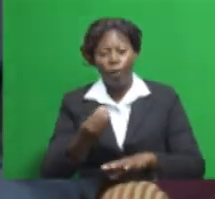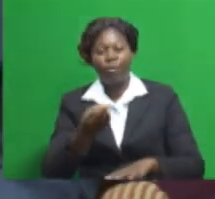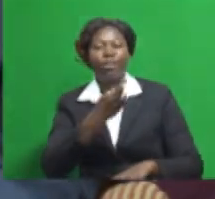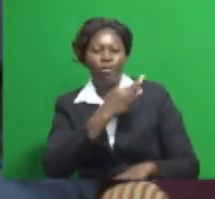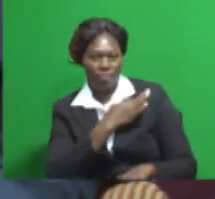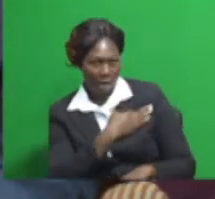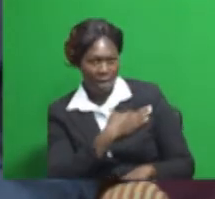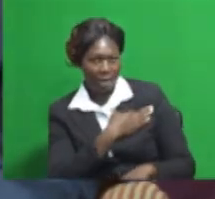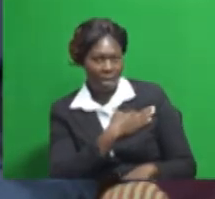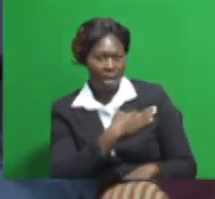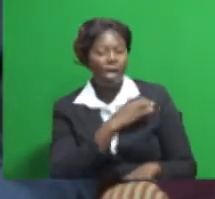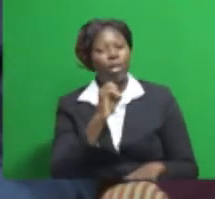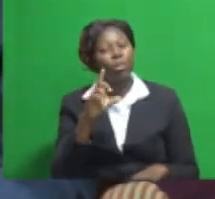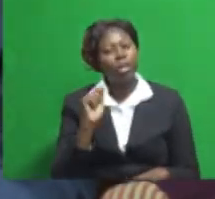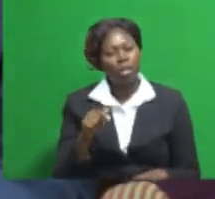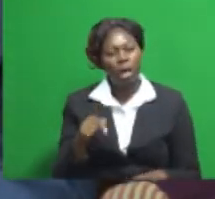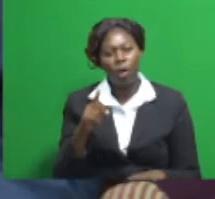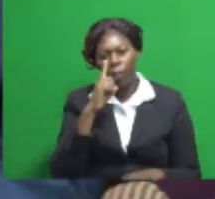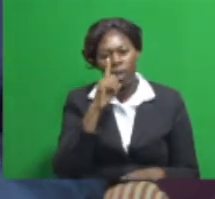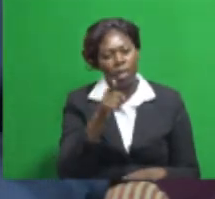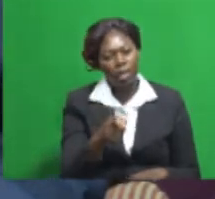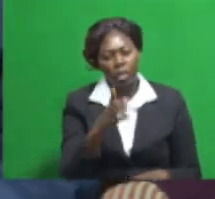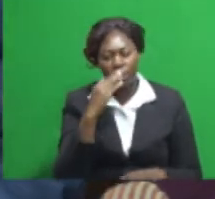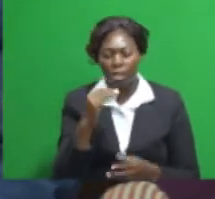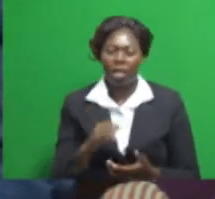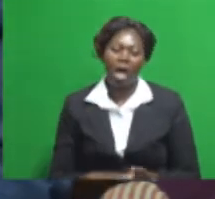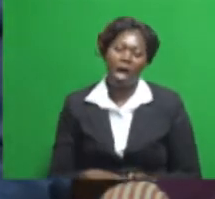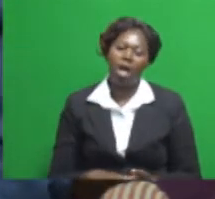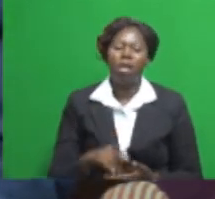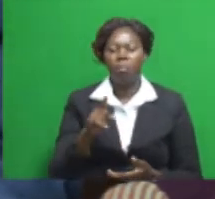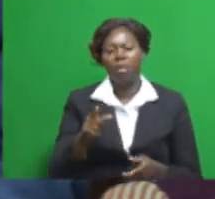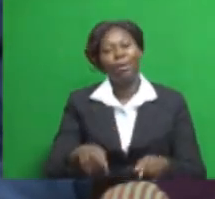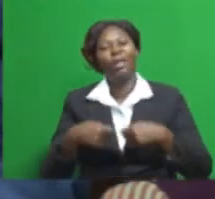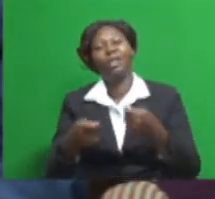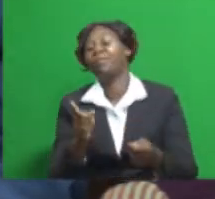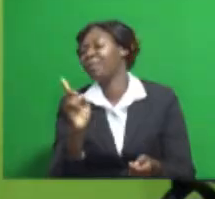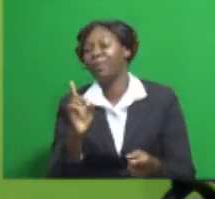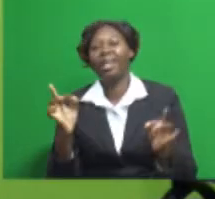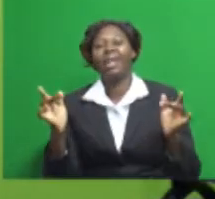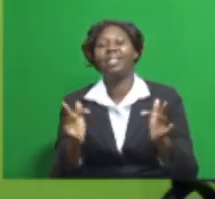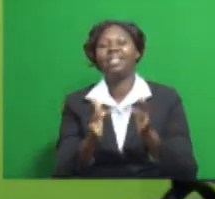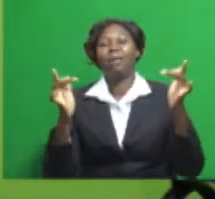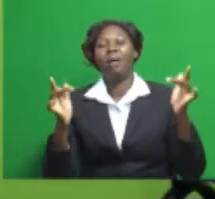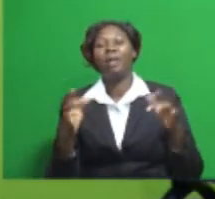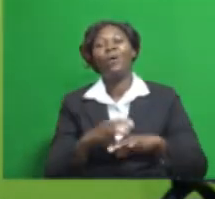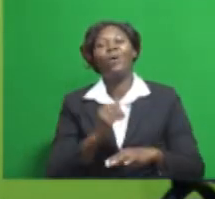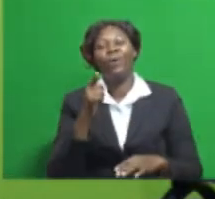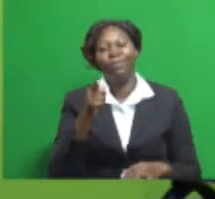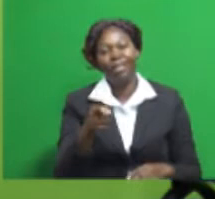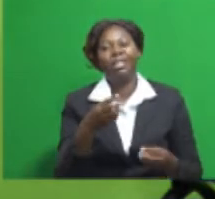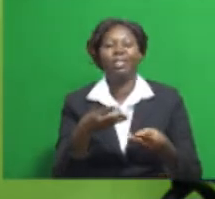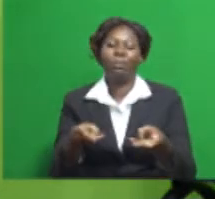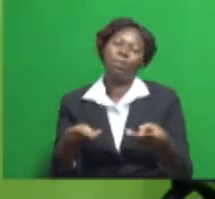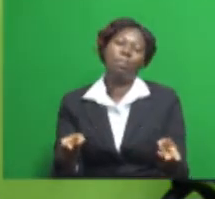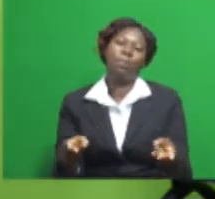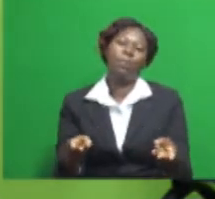paona kuti handipedze manje munyori wacho abva ati gandichi summarize saka pari kuti vamwe vakadzivisa simba remoto